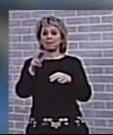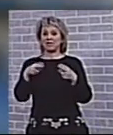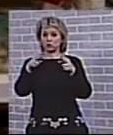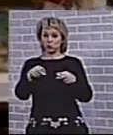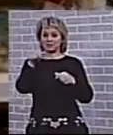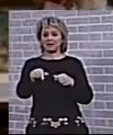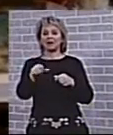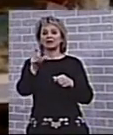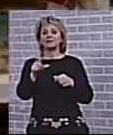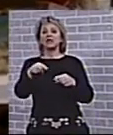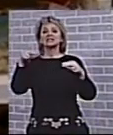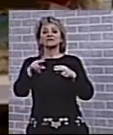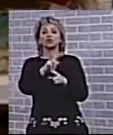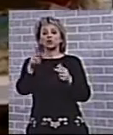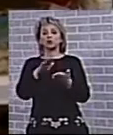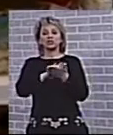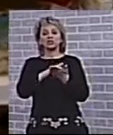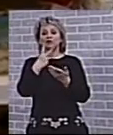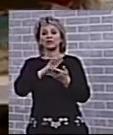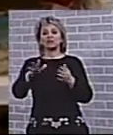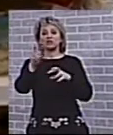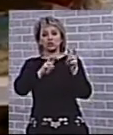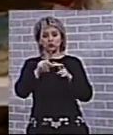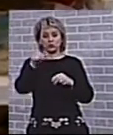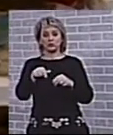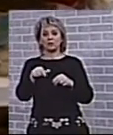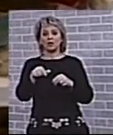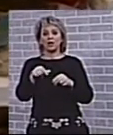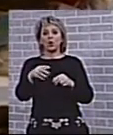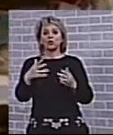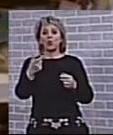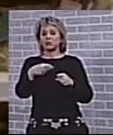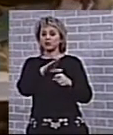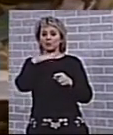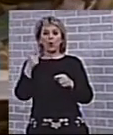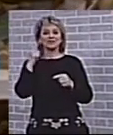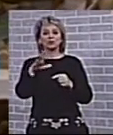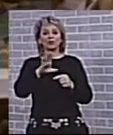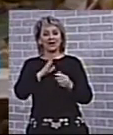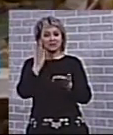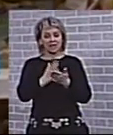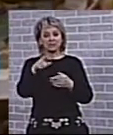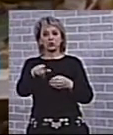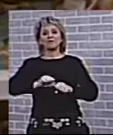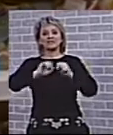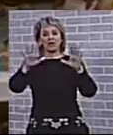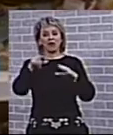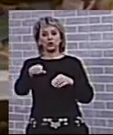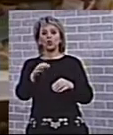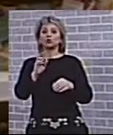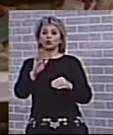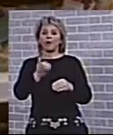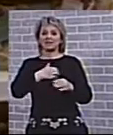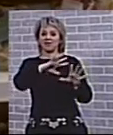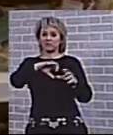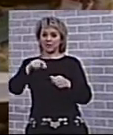подозреваемых. Ну, свидетели, естественно, никто ничего, все ищут. Очень много слухов ходят, то взорвали, то